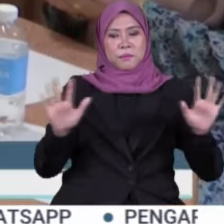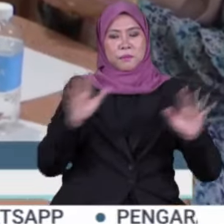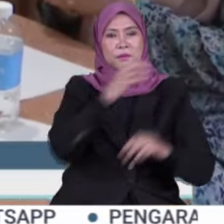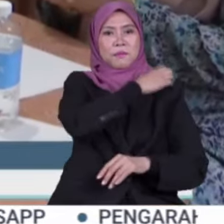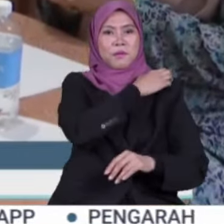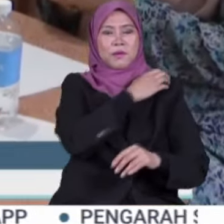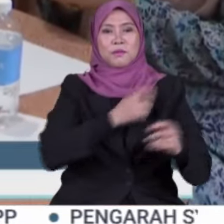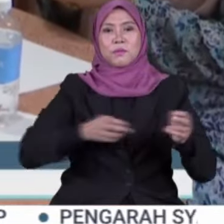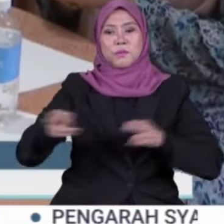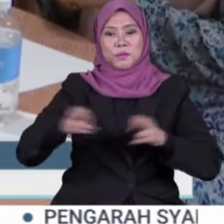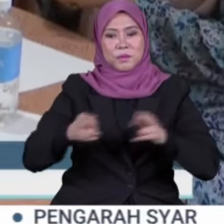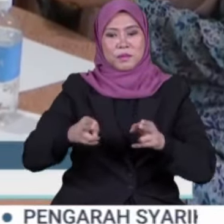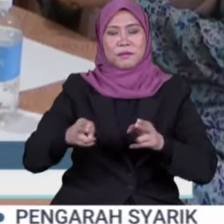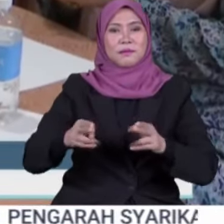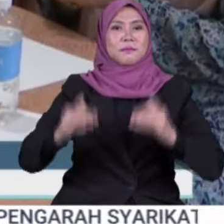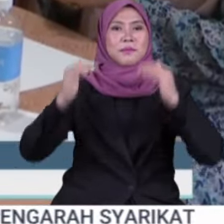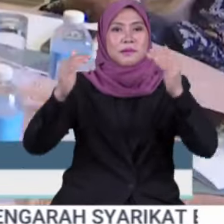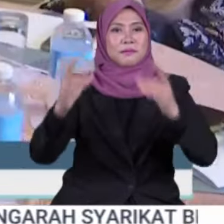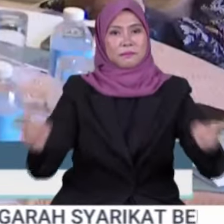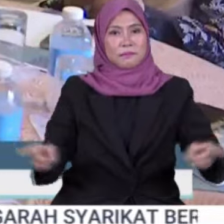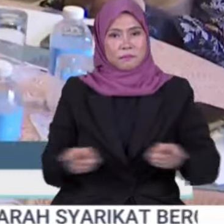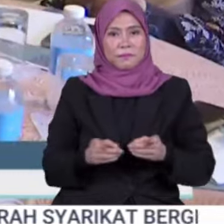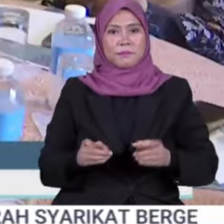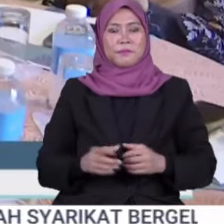memperkasakan pengurusan-pengurusan kita di peringkat daerah.